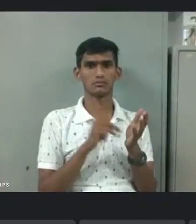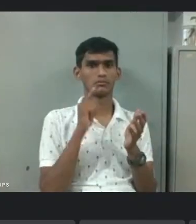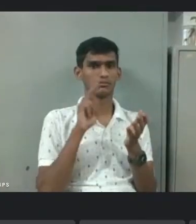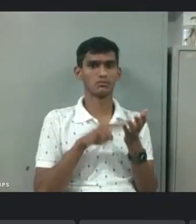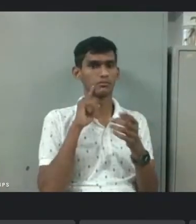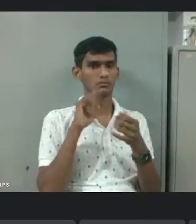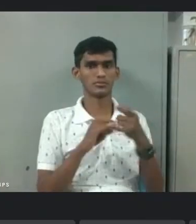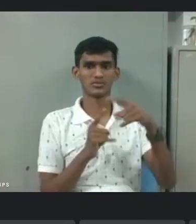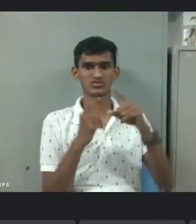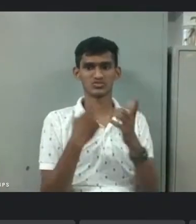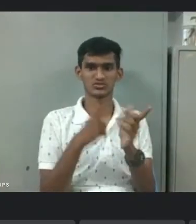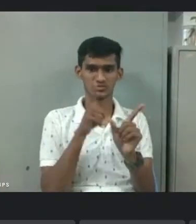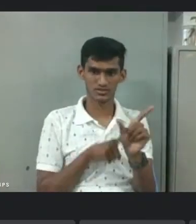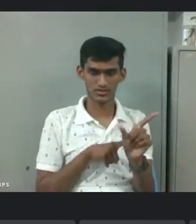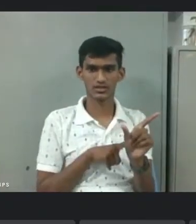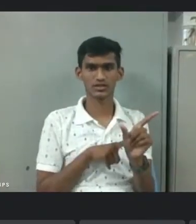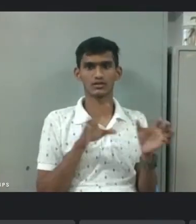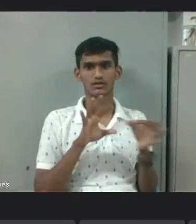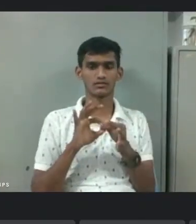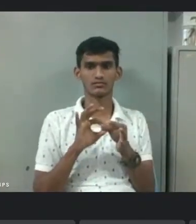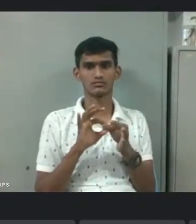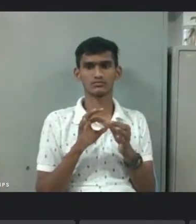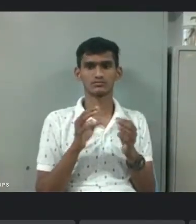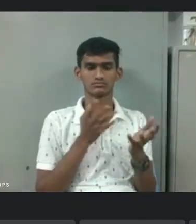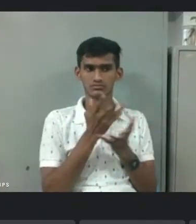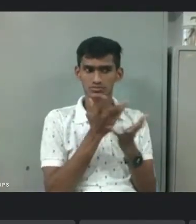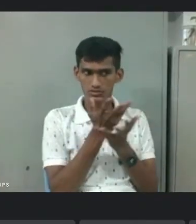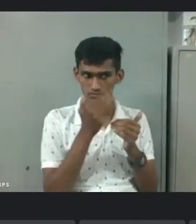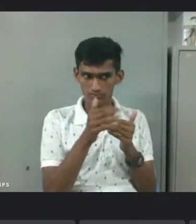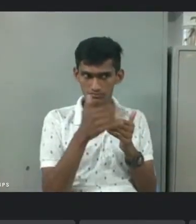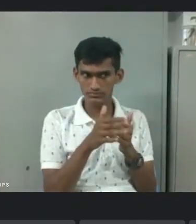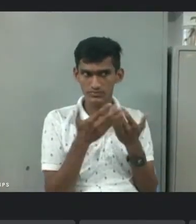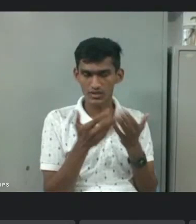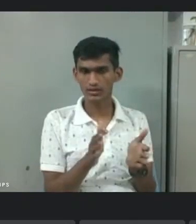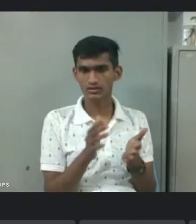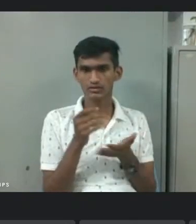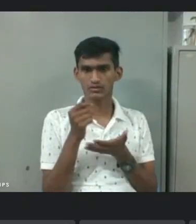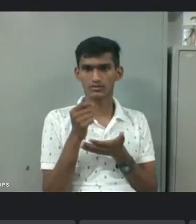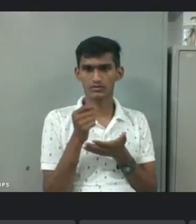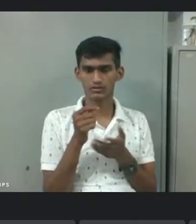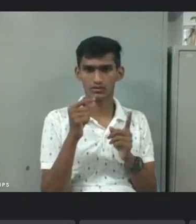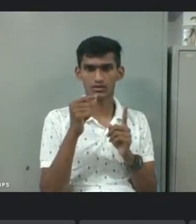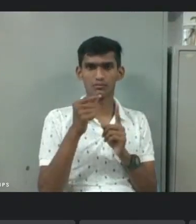പറ്റിയിട്ടുള്ള ചർച്ചകളും ഒക്കെ നടക്കുന്നുണ്ടെന്നാണ് അറിയാൻ കഴിഞ്ഞിട്ടുള്ളത്. ഇനി സഹായ ഉപകരണങ്ങളുടെ വിതരണം, പൾസ്